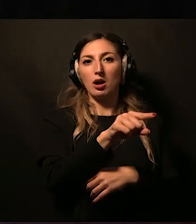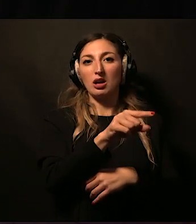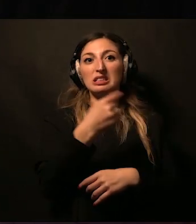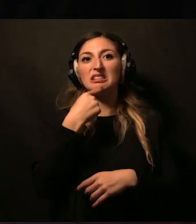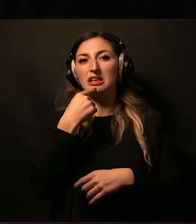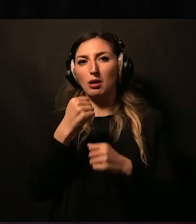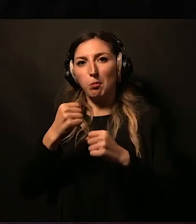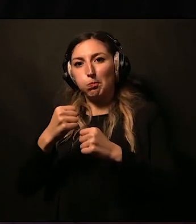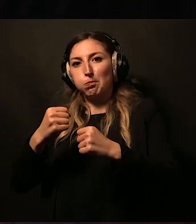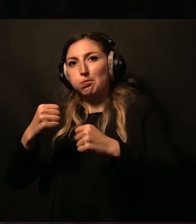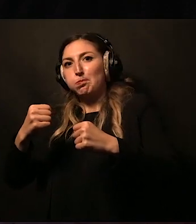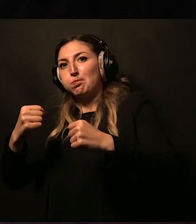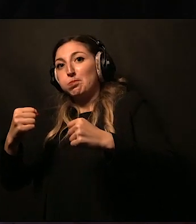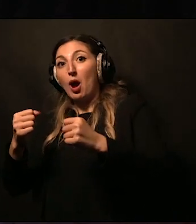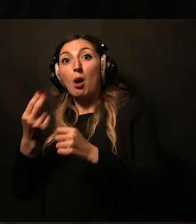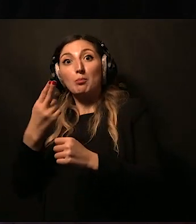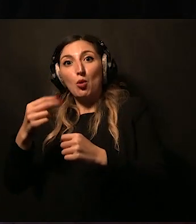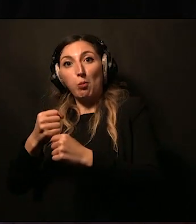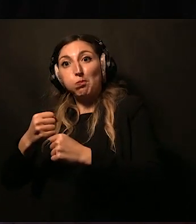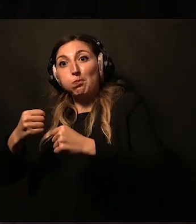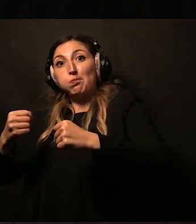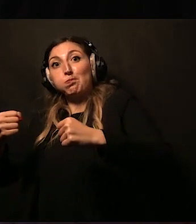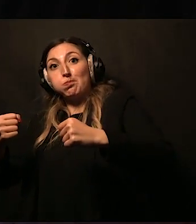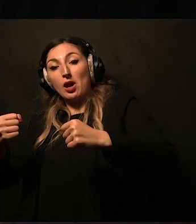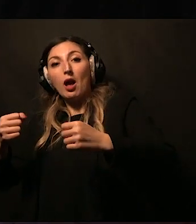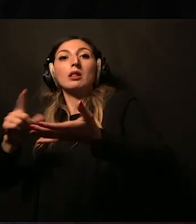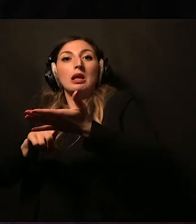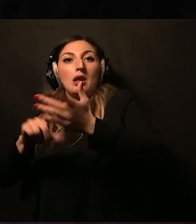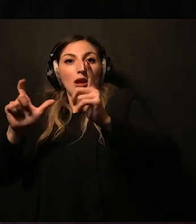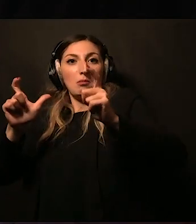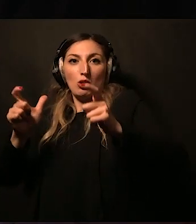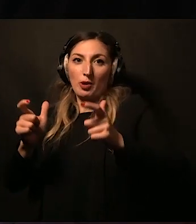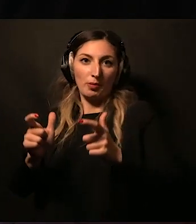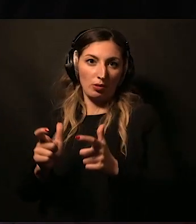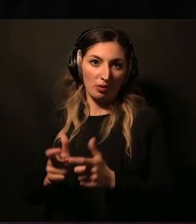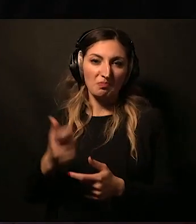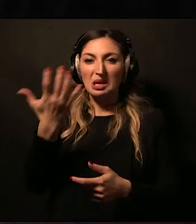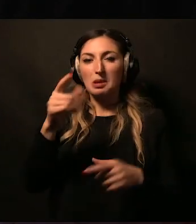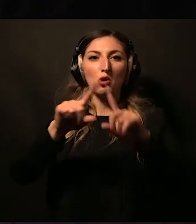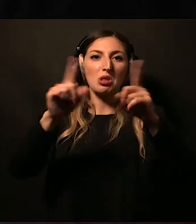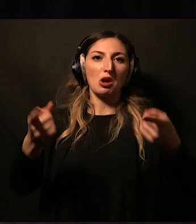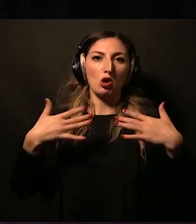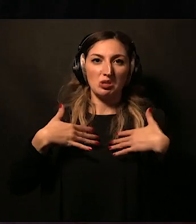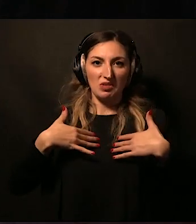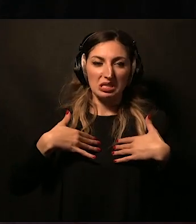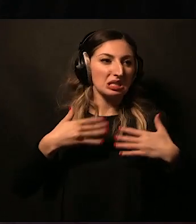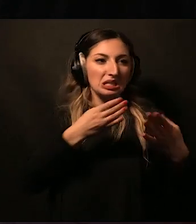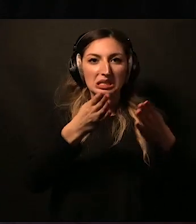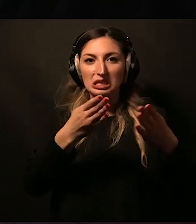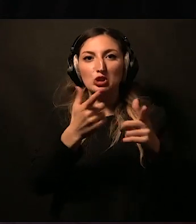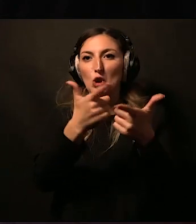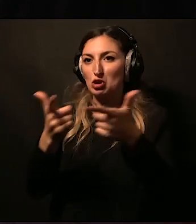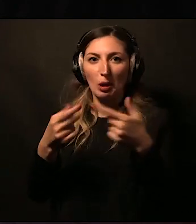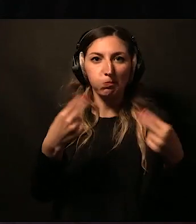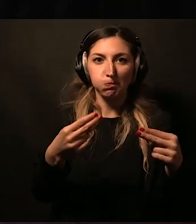diritti e accessibilità non trovano vestiti nei negozi spesso non possono usare mezzi pubblici perché